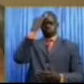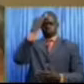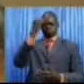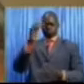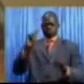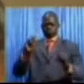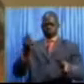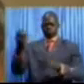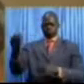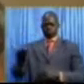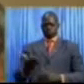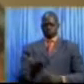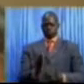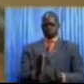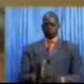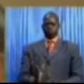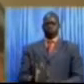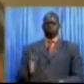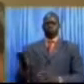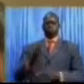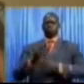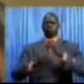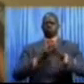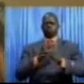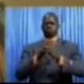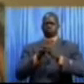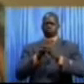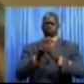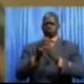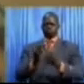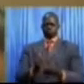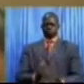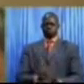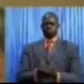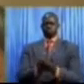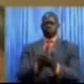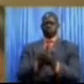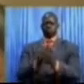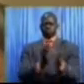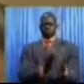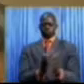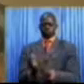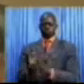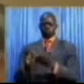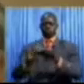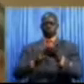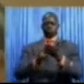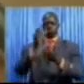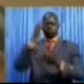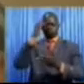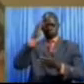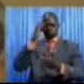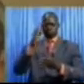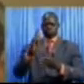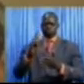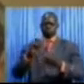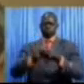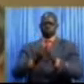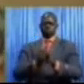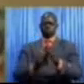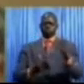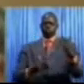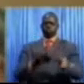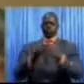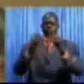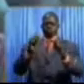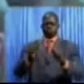invités, nous avons invité toutes ces personnes-là pour qu'elles viennent nous aider à amender le document pour que lorsqu'une catastrophe survient, nous puissions